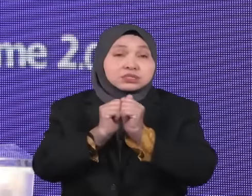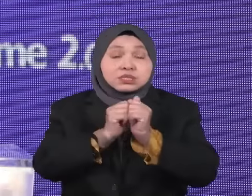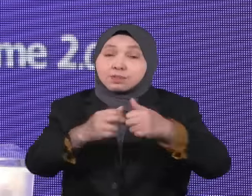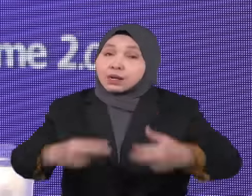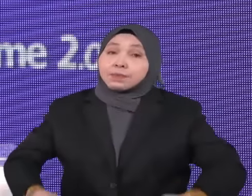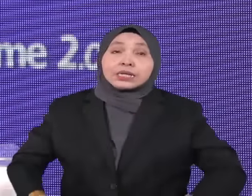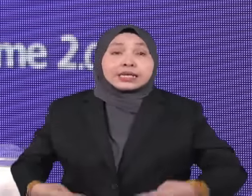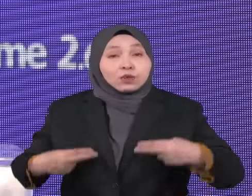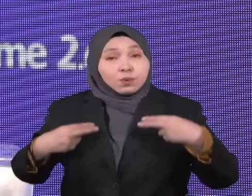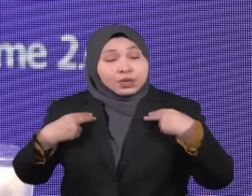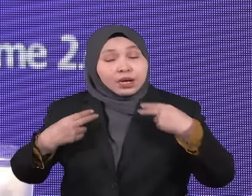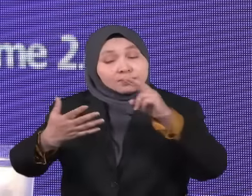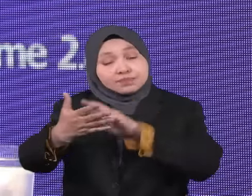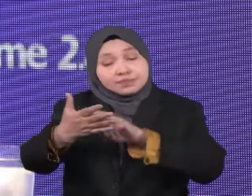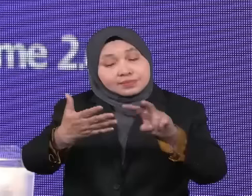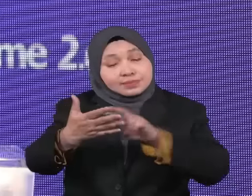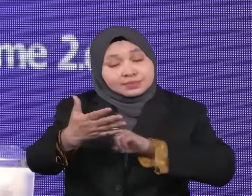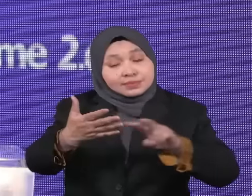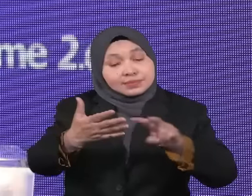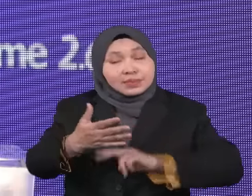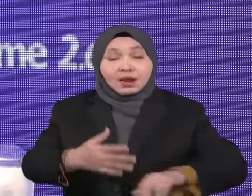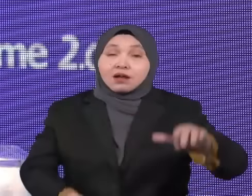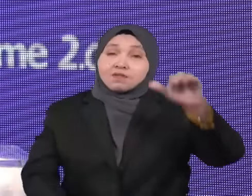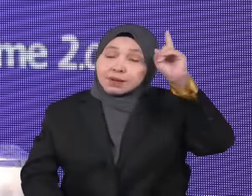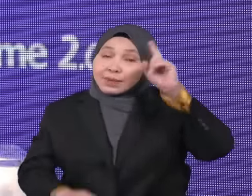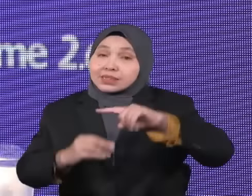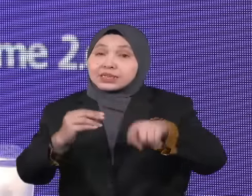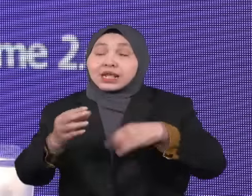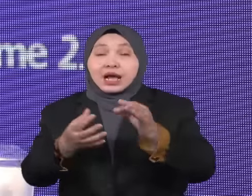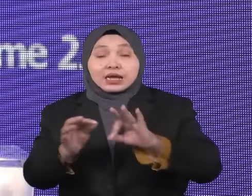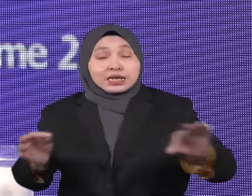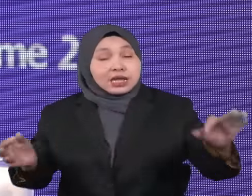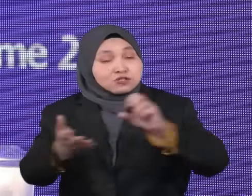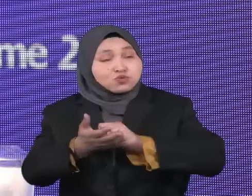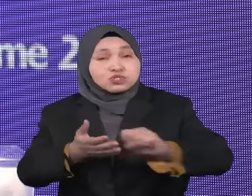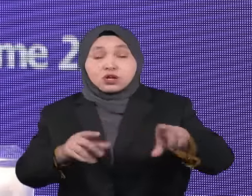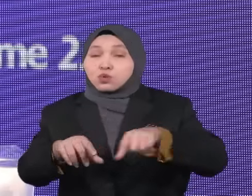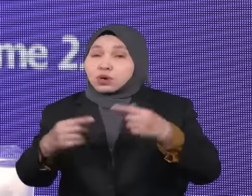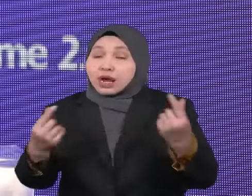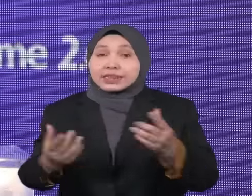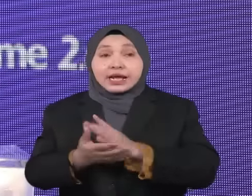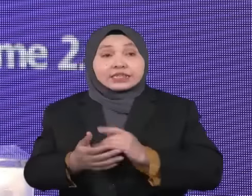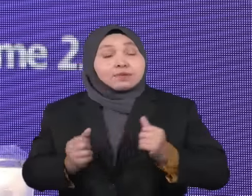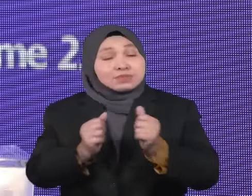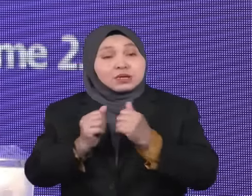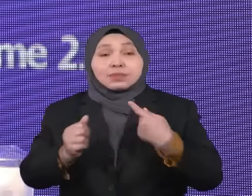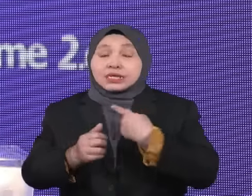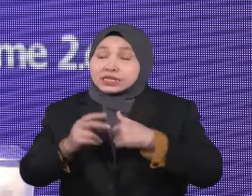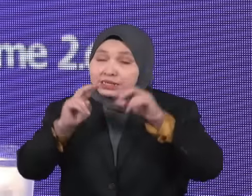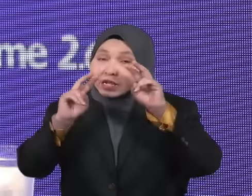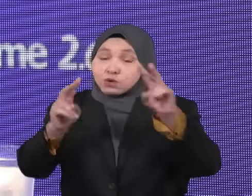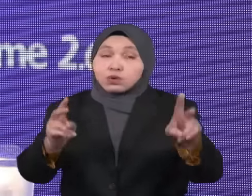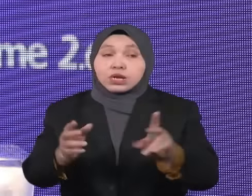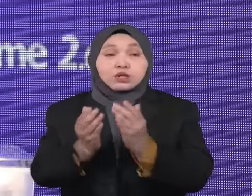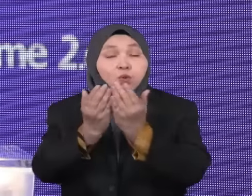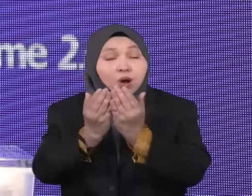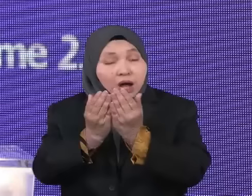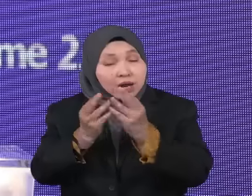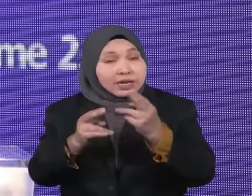menghidupkan bacaan dan kefahaman tentang ayat-ayat suci Al-Quran Al-Karim. Mari sama-sama kita mulakan sesi kita dengan doa ringkas